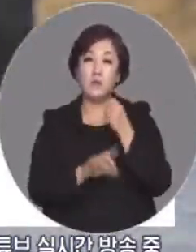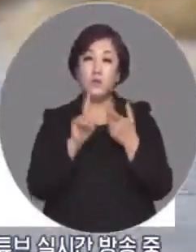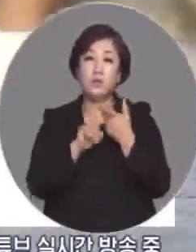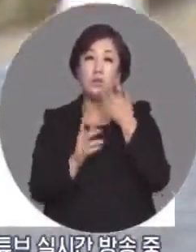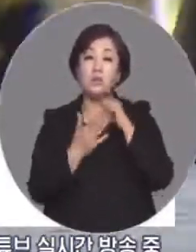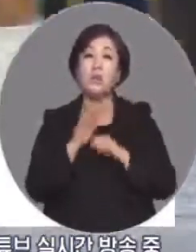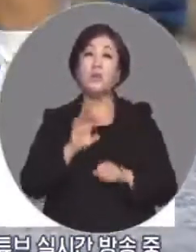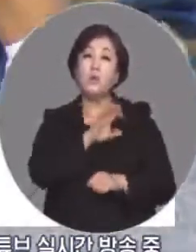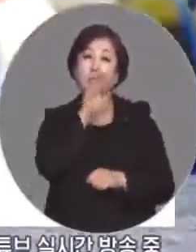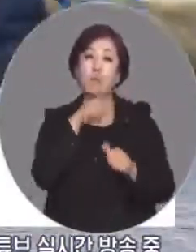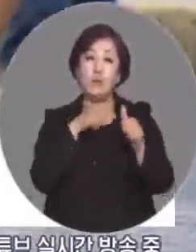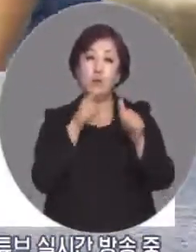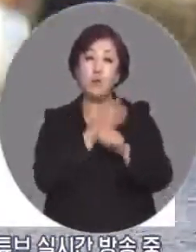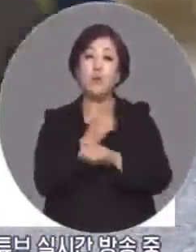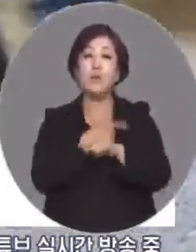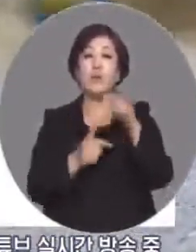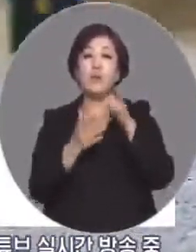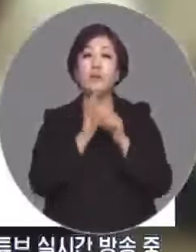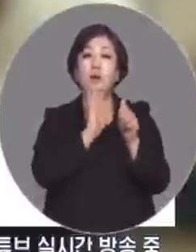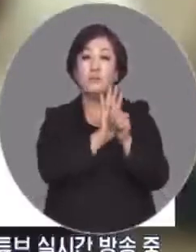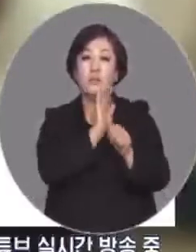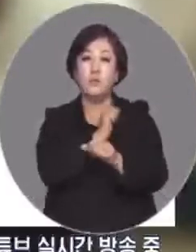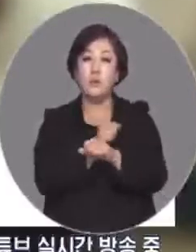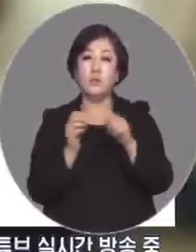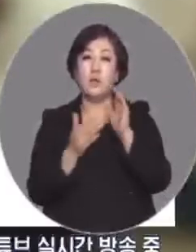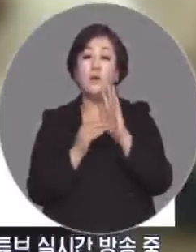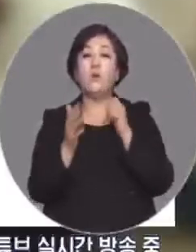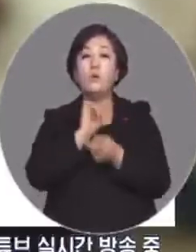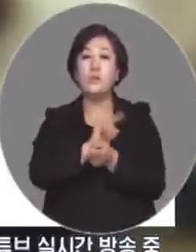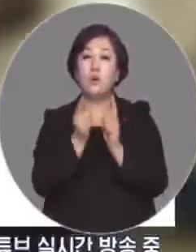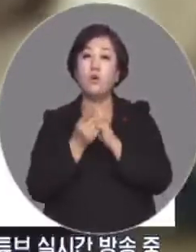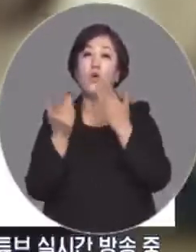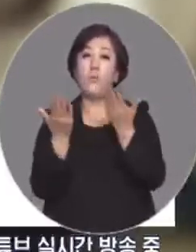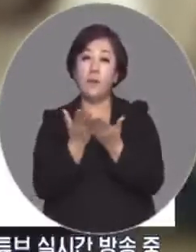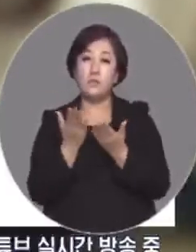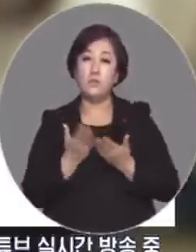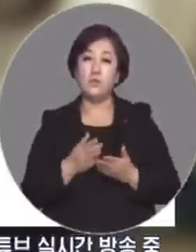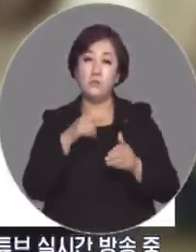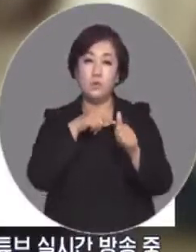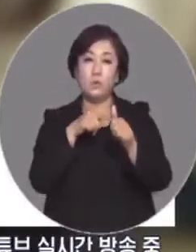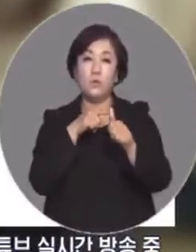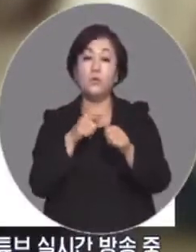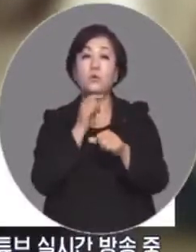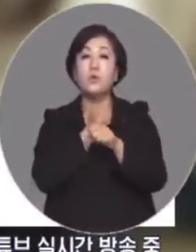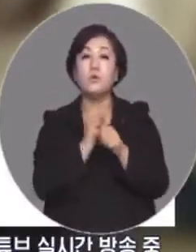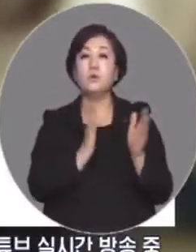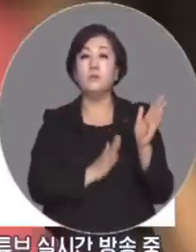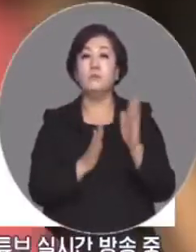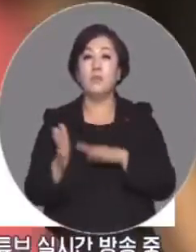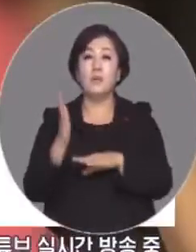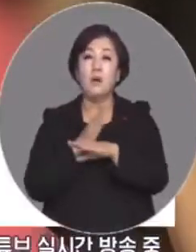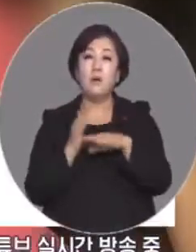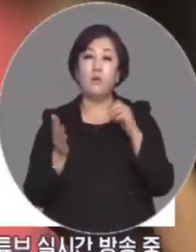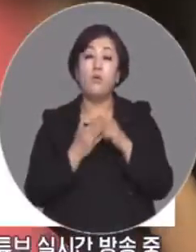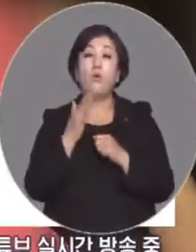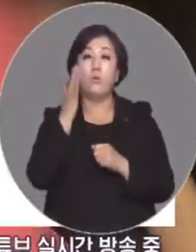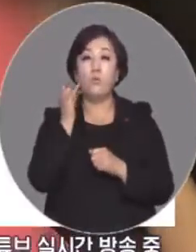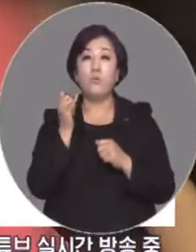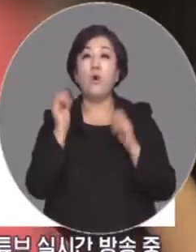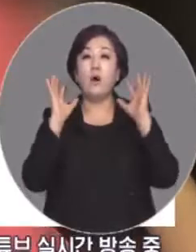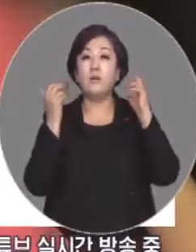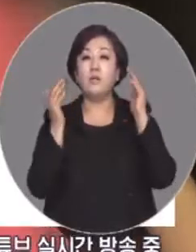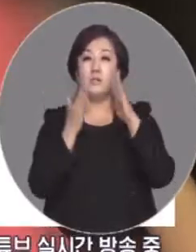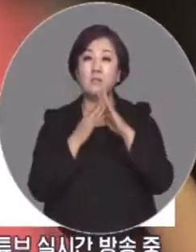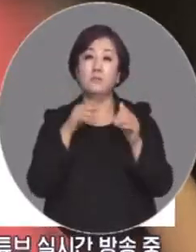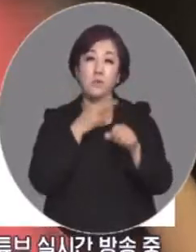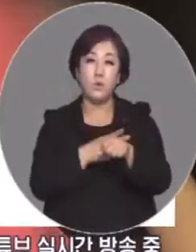위주 교육을 지양하고 사례 위주의 맞춤형 교육을 시행한다고 밝혔습니다. 대상은 부모와 어린이집